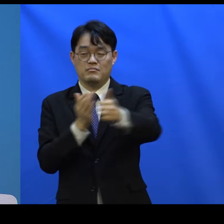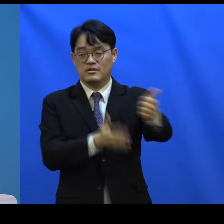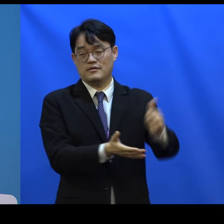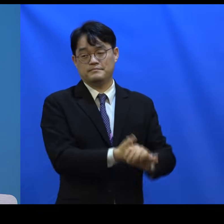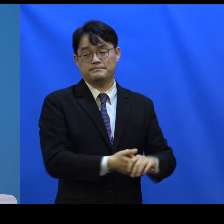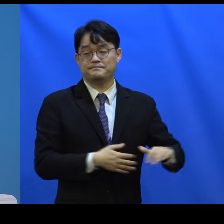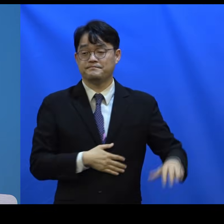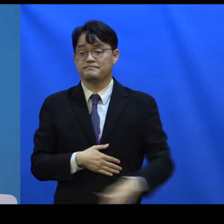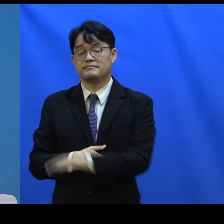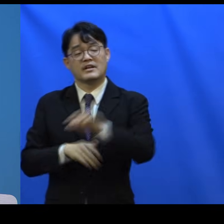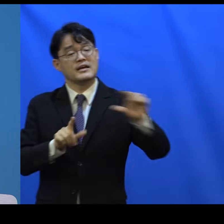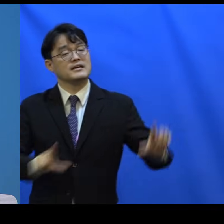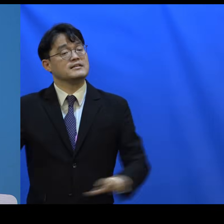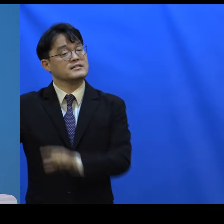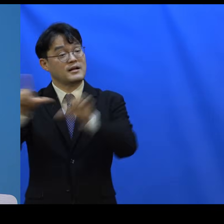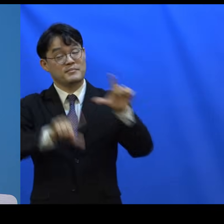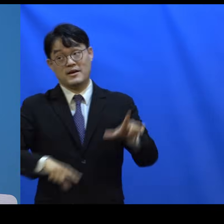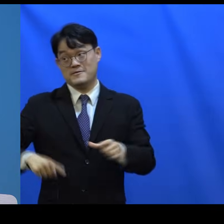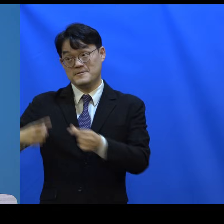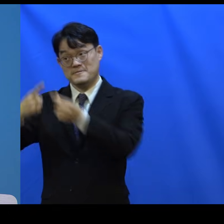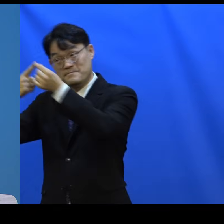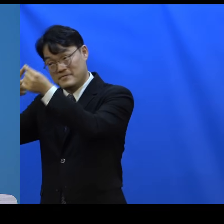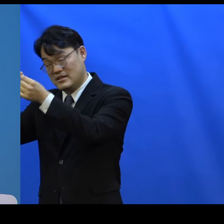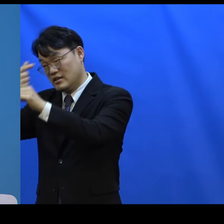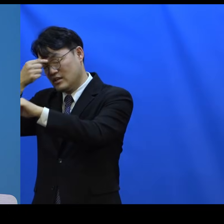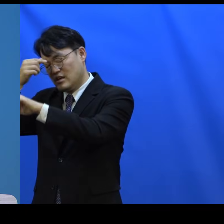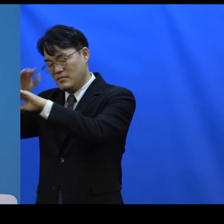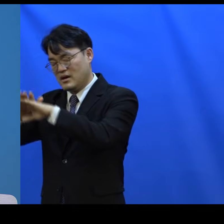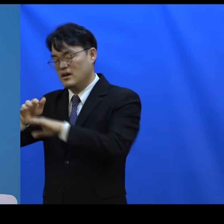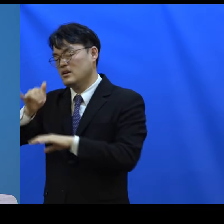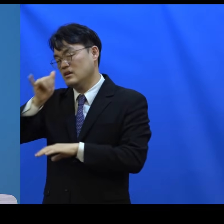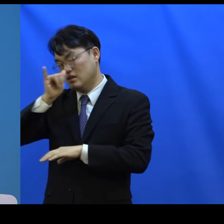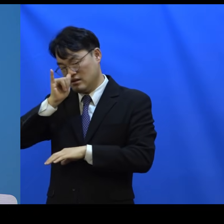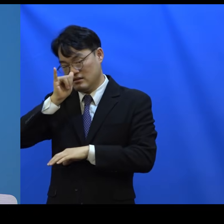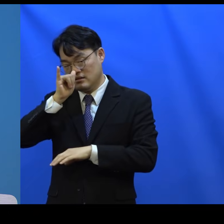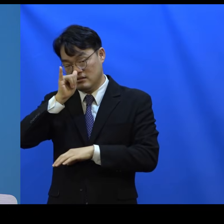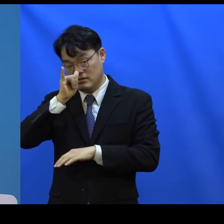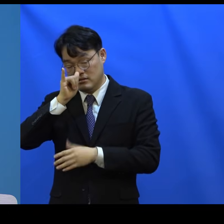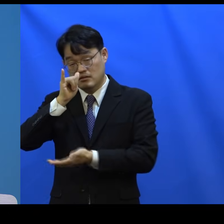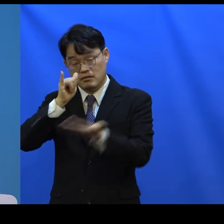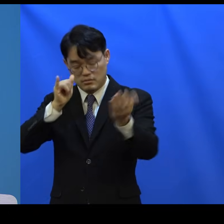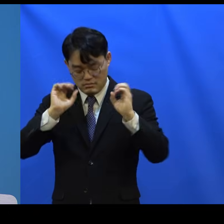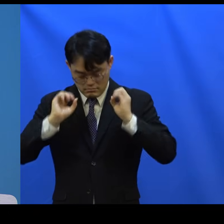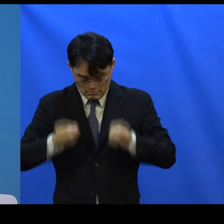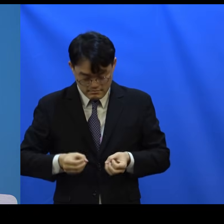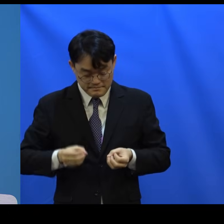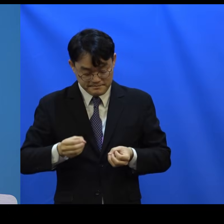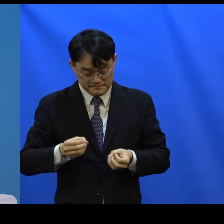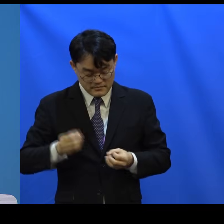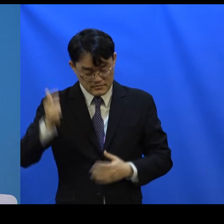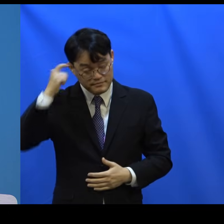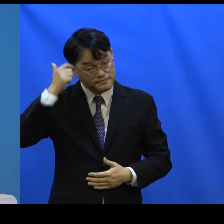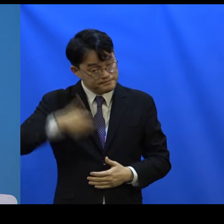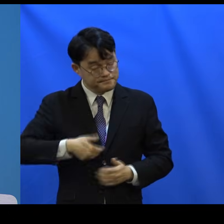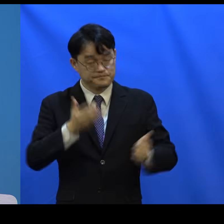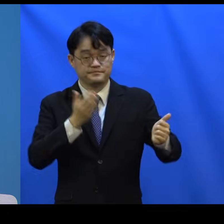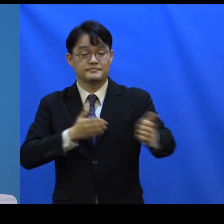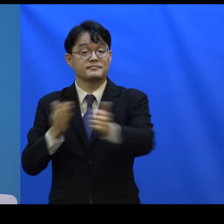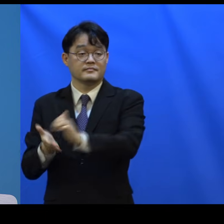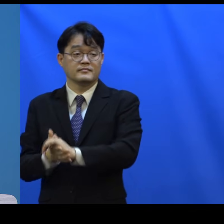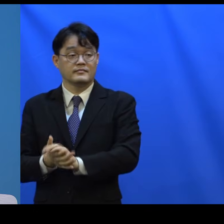삶의 우선순위에 예배가 있느냐. 그래서 많은 대가와 수고를 지불하더라도 그 많은 가치가 있기 때문에 우리는 예배를 드리는